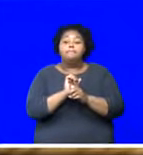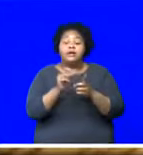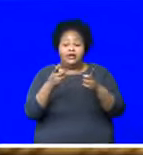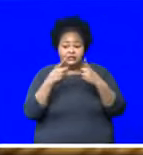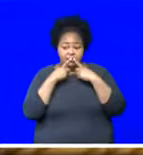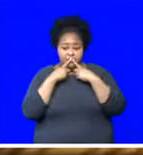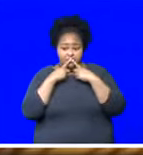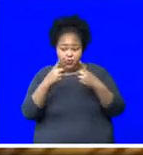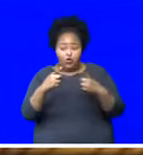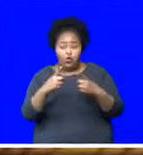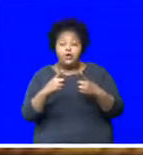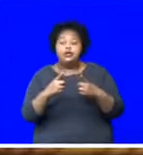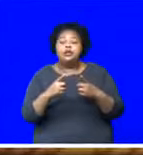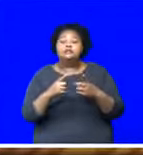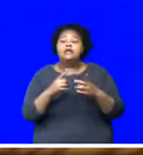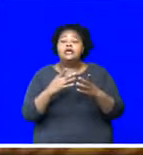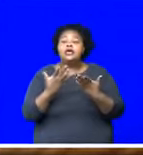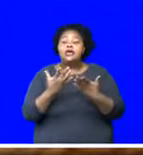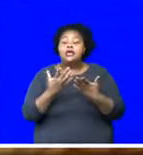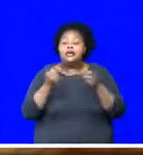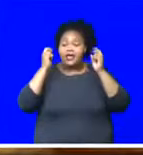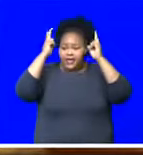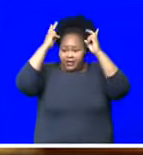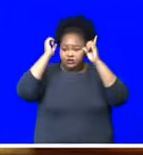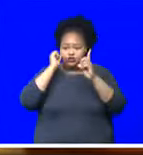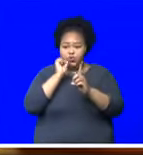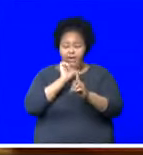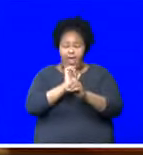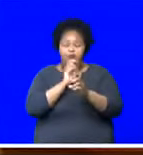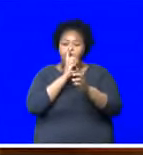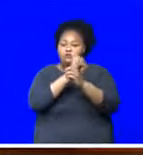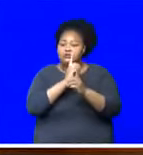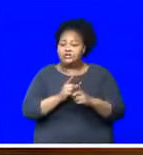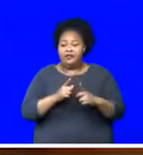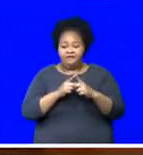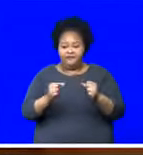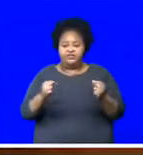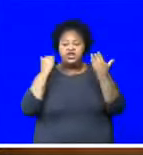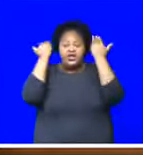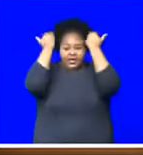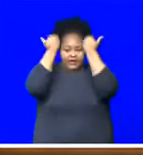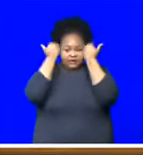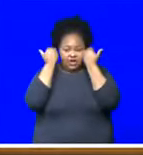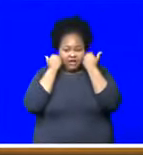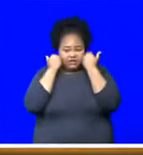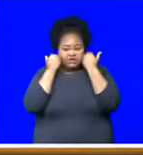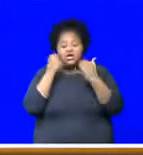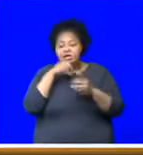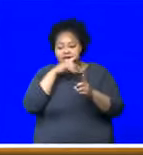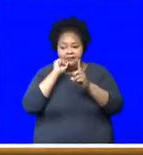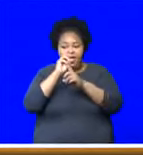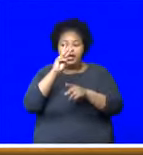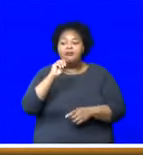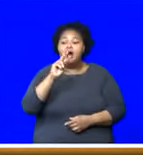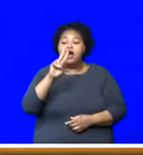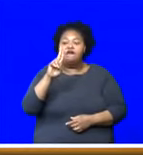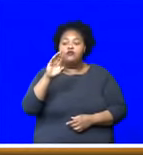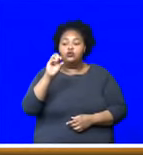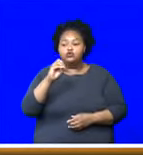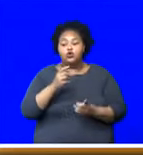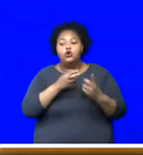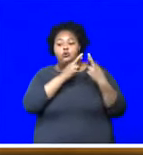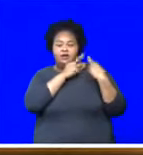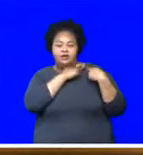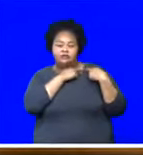labo lekubulala. Le Tindzaba beyisembikwe lijaji Justice Mavuso. Tindzabeni Eswatini TV kubika Themkosi